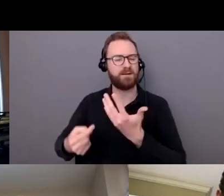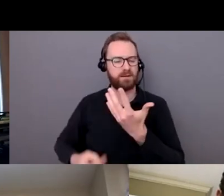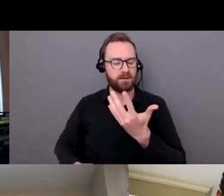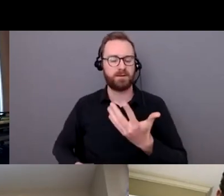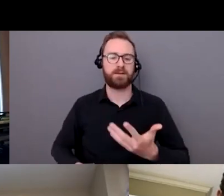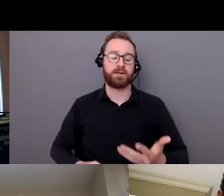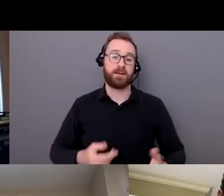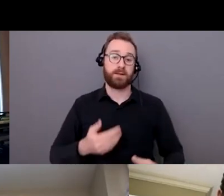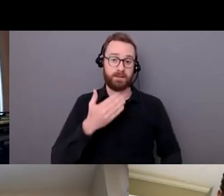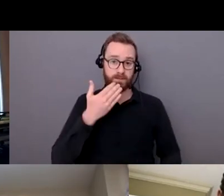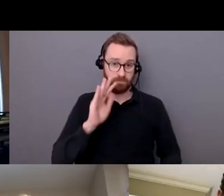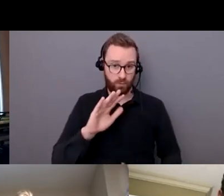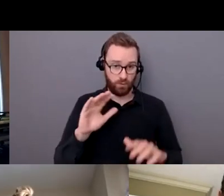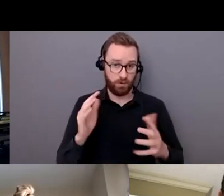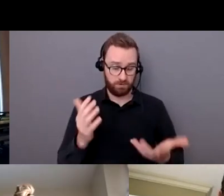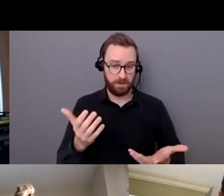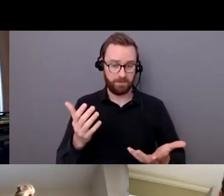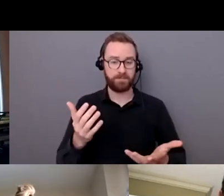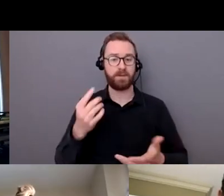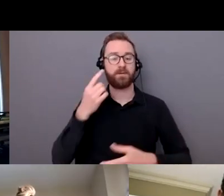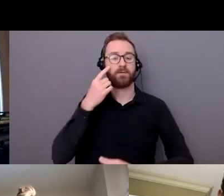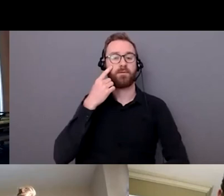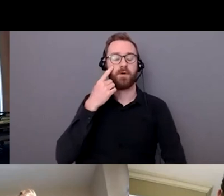Donc, le meilleur moyen, dans le fond, c'est d'aller sur